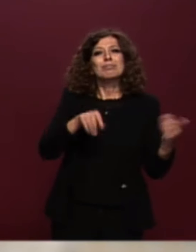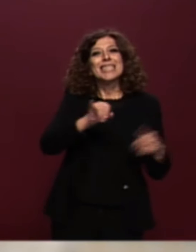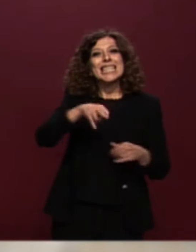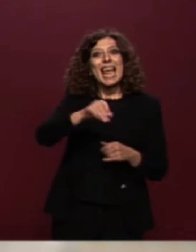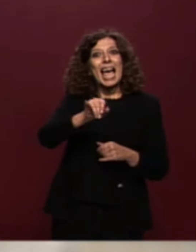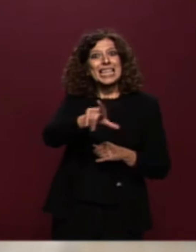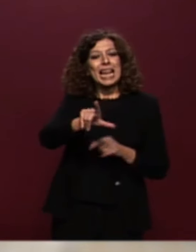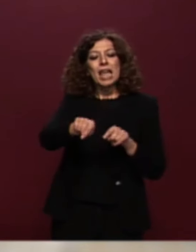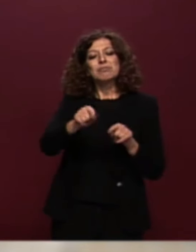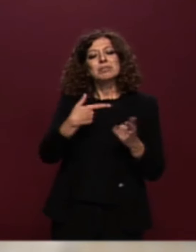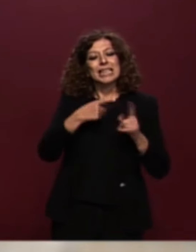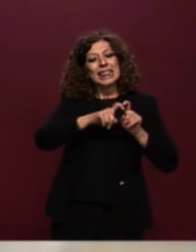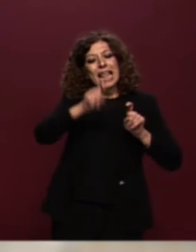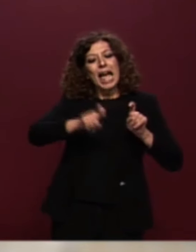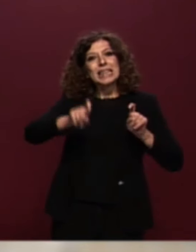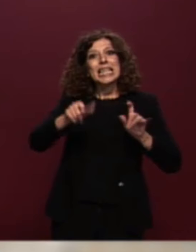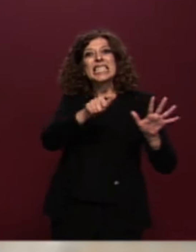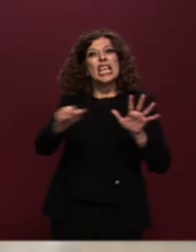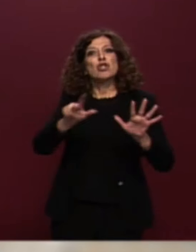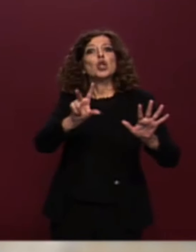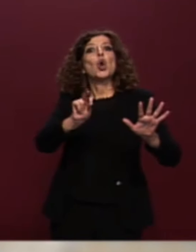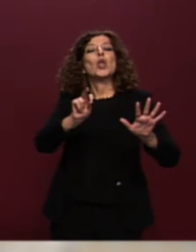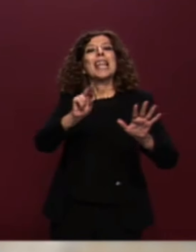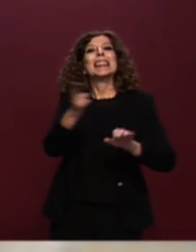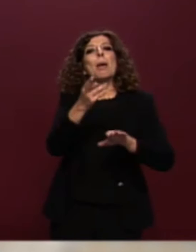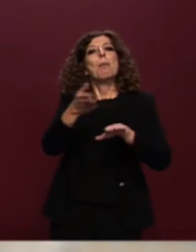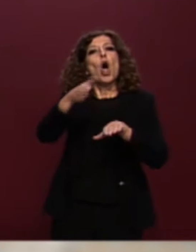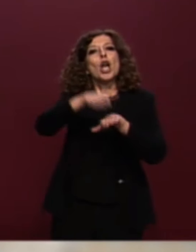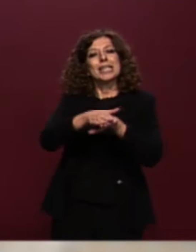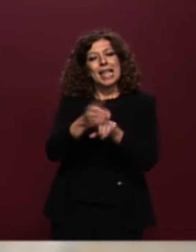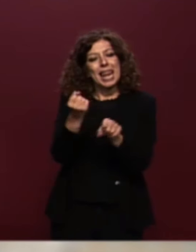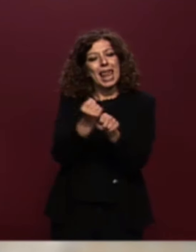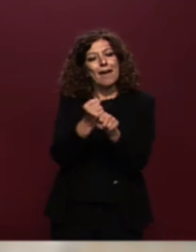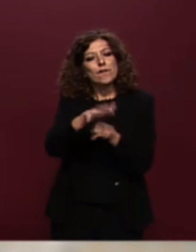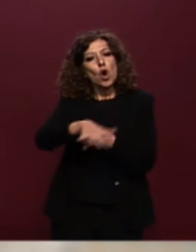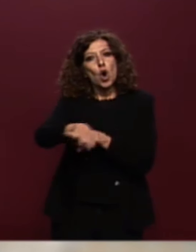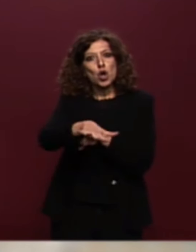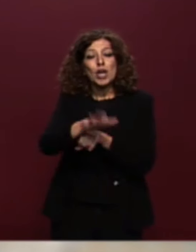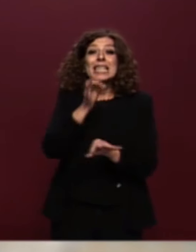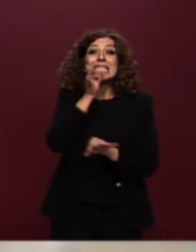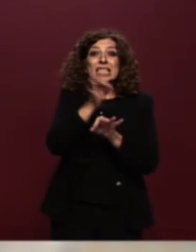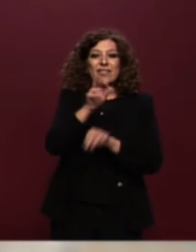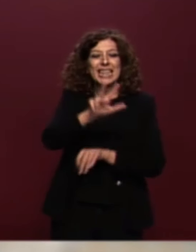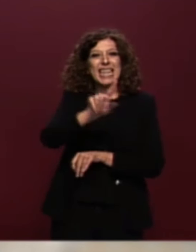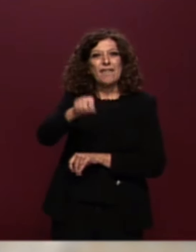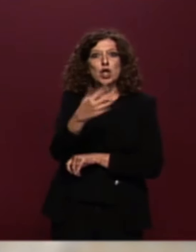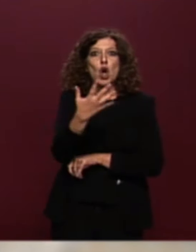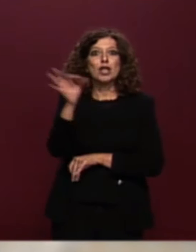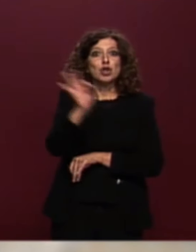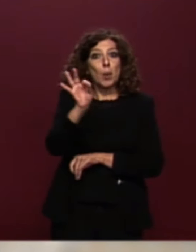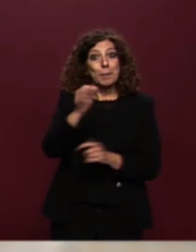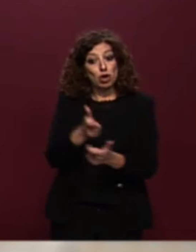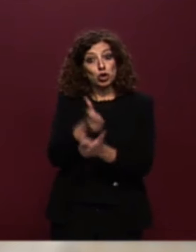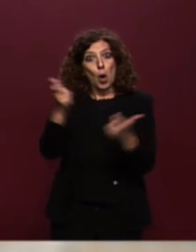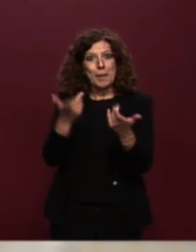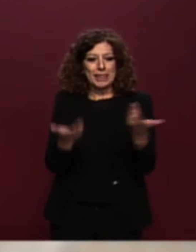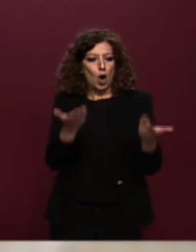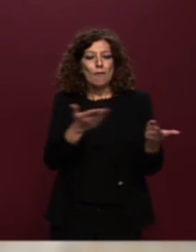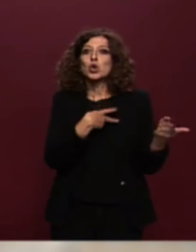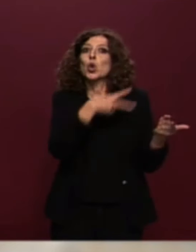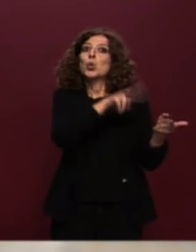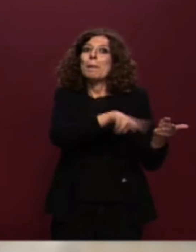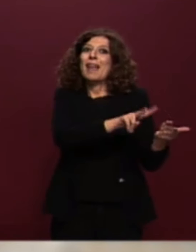infatti contato 680 morti sul lavoro, che significa un aumento del 3,5% rispetto al 2023.